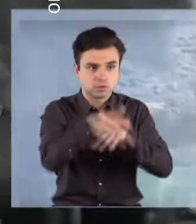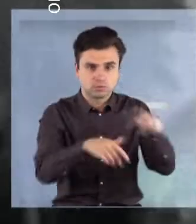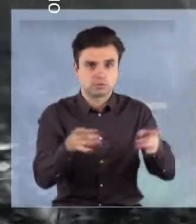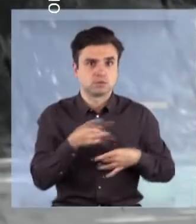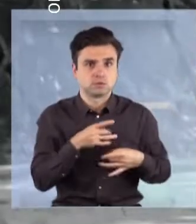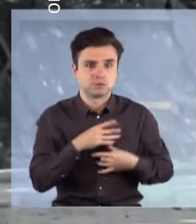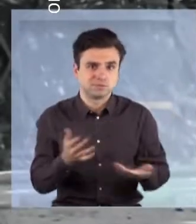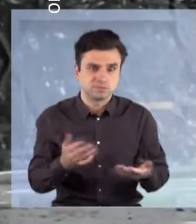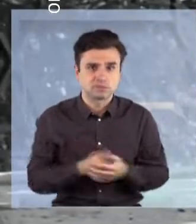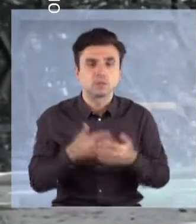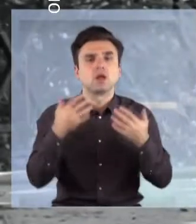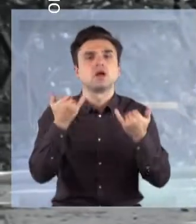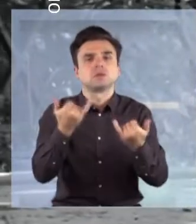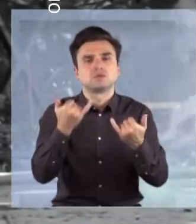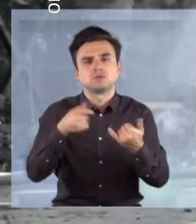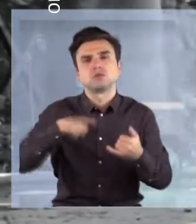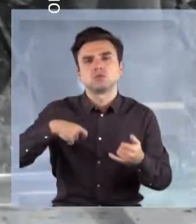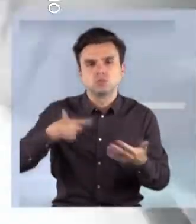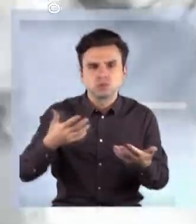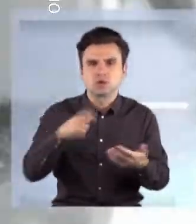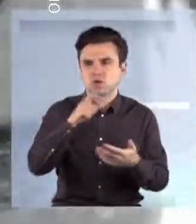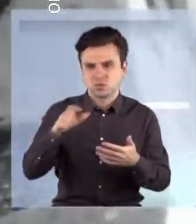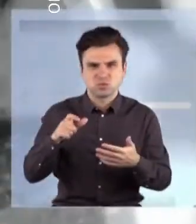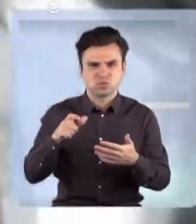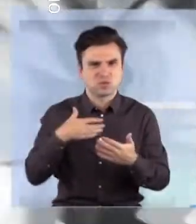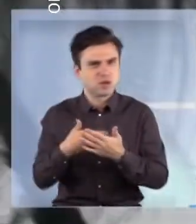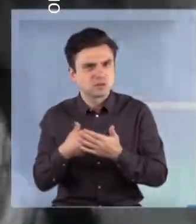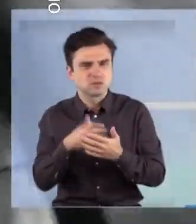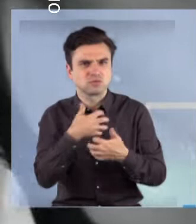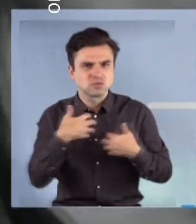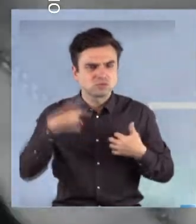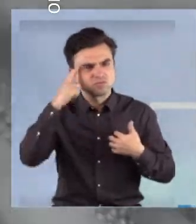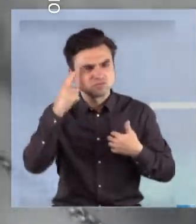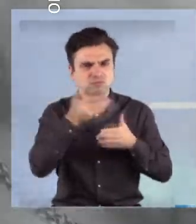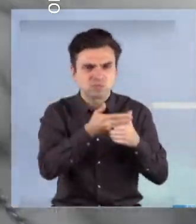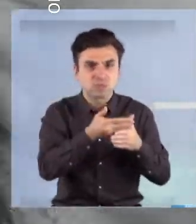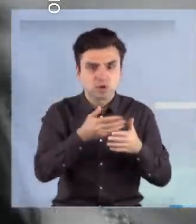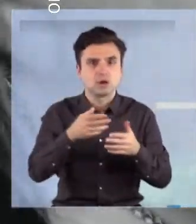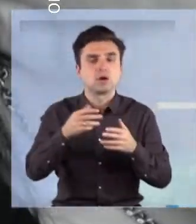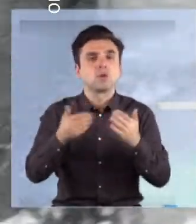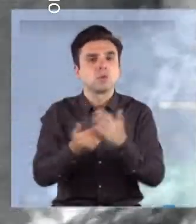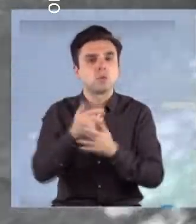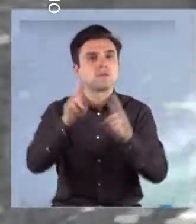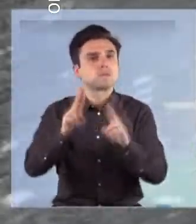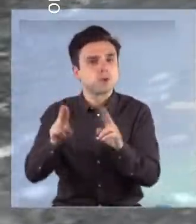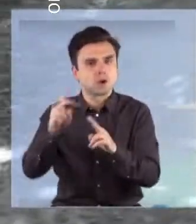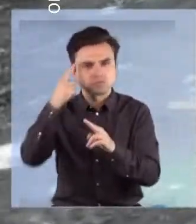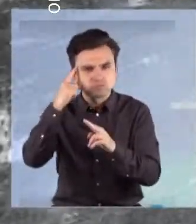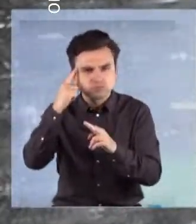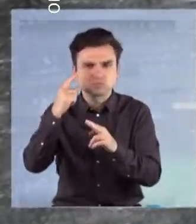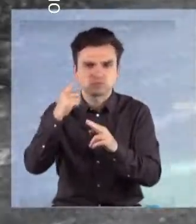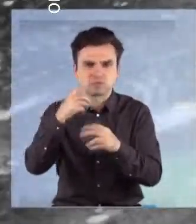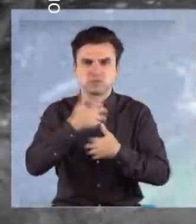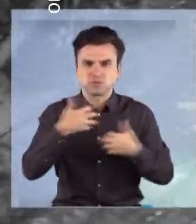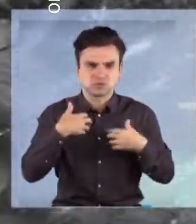стало відомо 22 червня 2018 року. Усього він скоїв 6 жорстоких нападів на жінок,